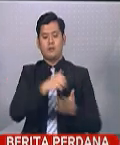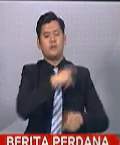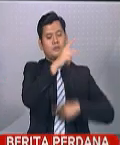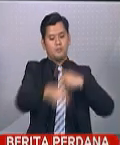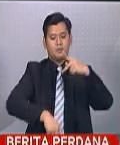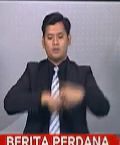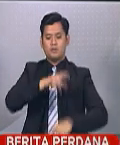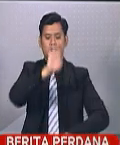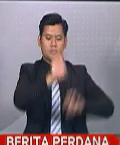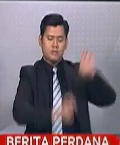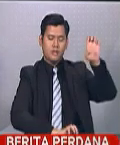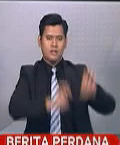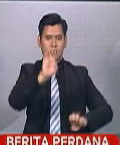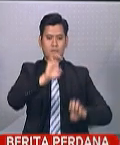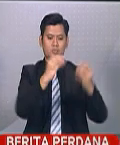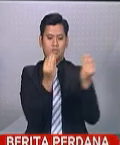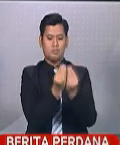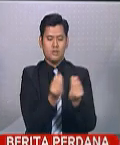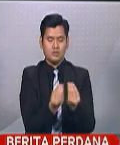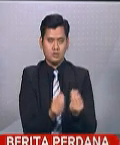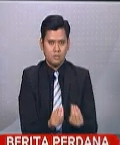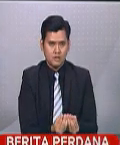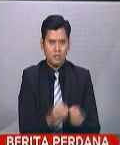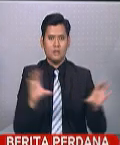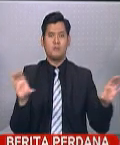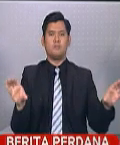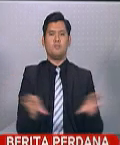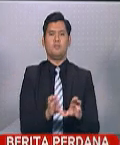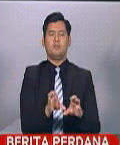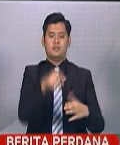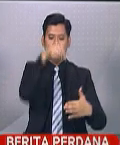proses penilaian dan verifikasi yang dibuat